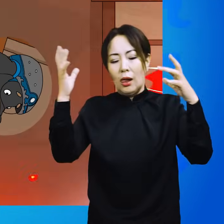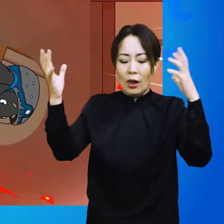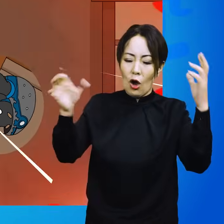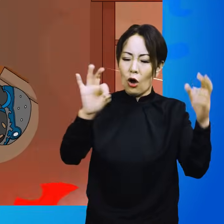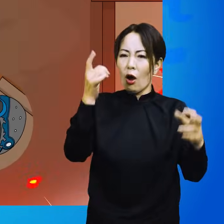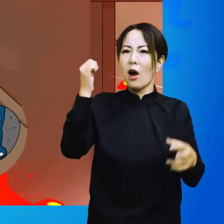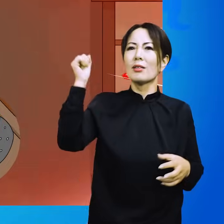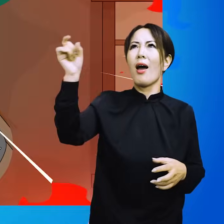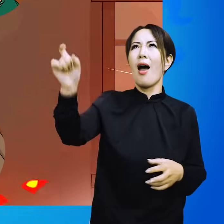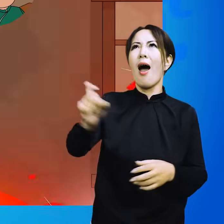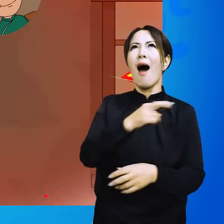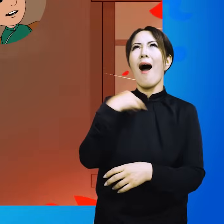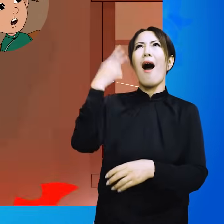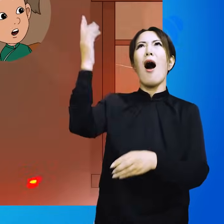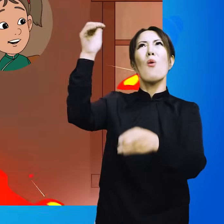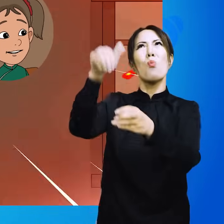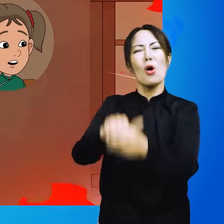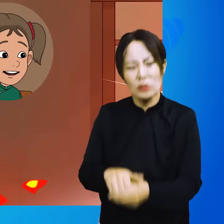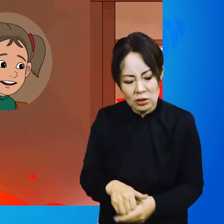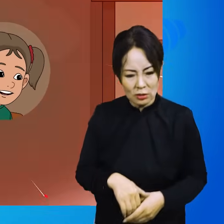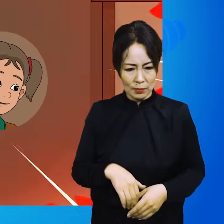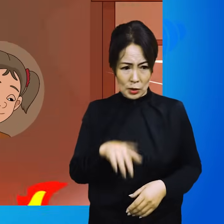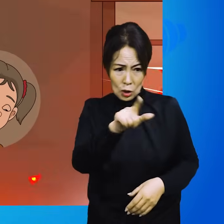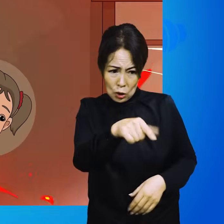хэлний хасах дөрчил долоо ихшиг байгаа юм.